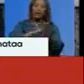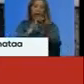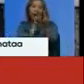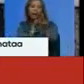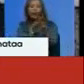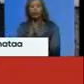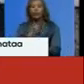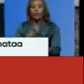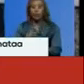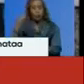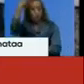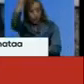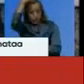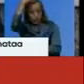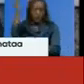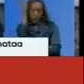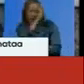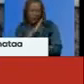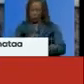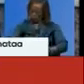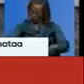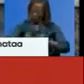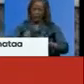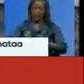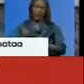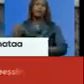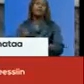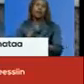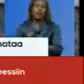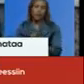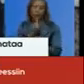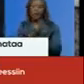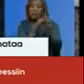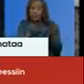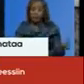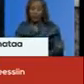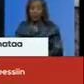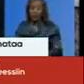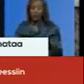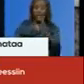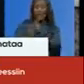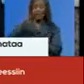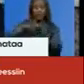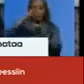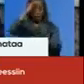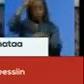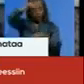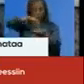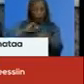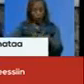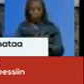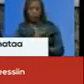አተኩረው እንዲሰሩ መንግስት በፍጹም ቁርጠኝነት ይረባረባል። በተለይም ከከፍተኛ ትምህርት